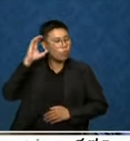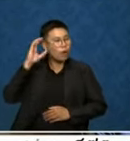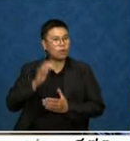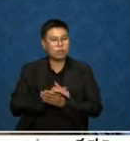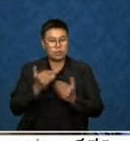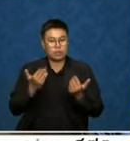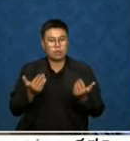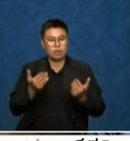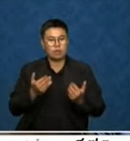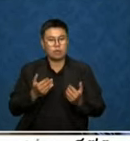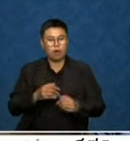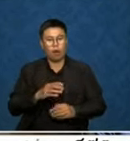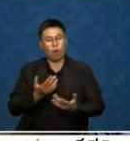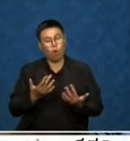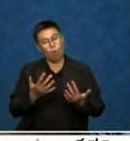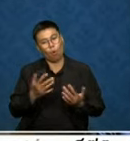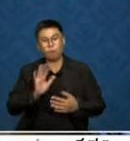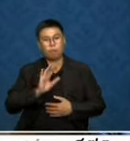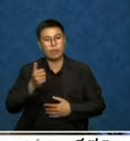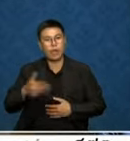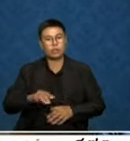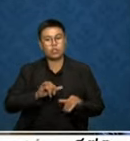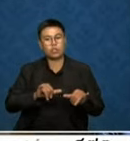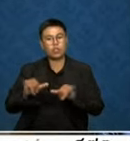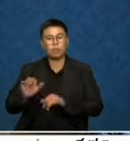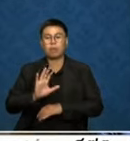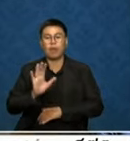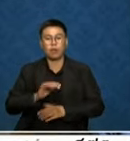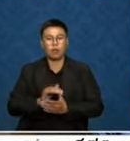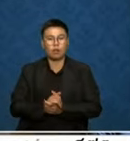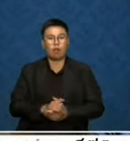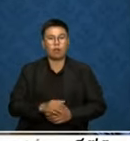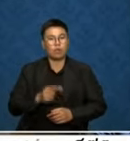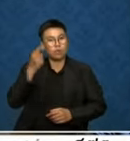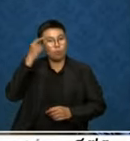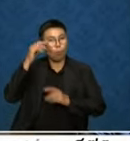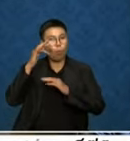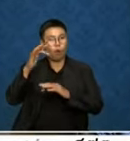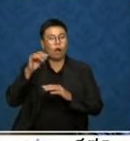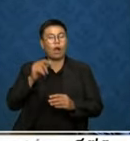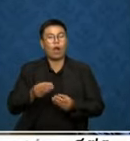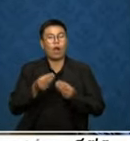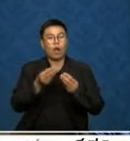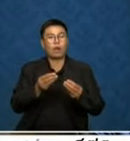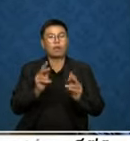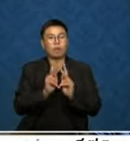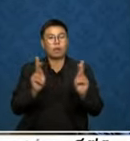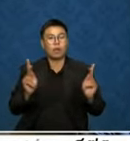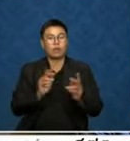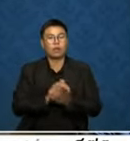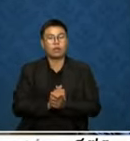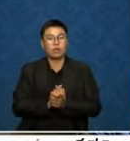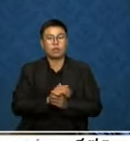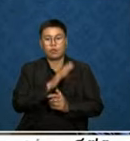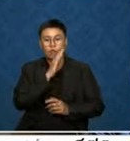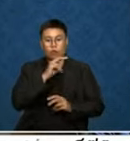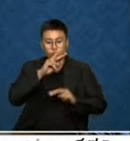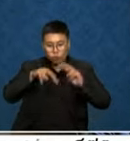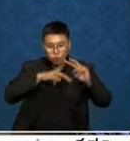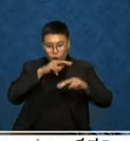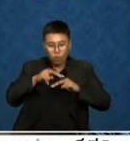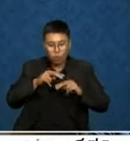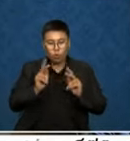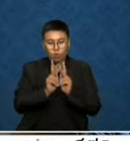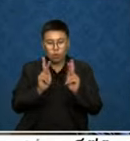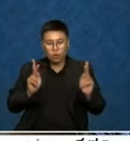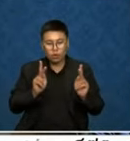ถนิ่งนอนใจได้หรือจะฝากความหวังไว้กับประธานกรรมธิการทั้งกรรมธิการสามัญวิสามัญไปไล่ตรวจสอบว่าในบรรดากรรมธิ